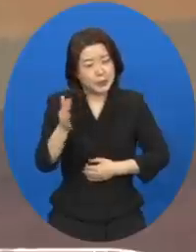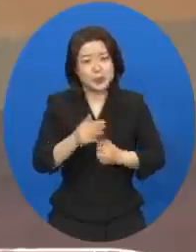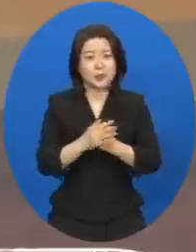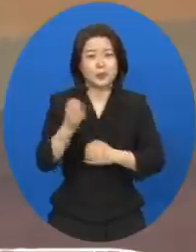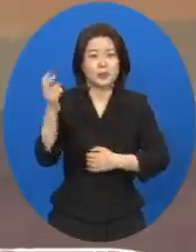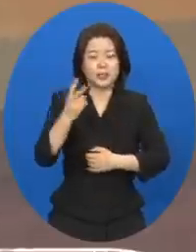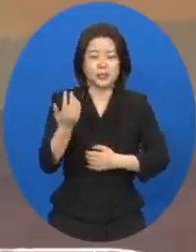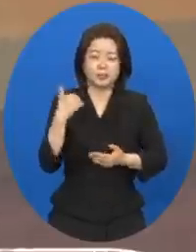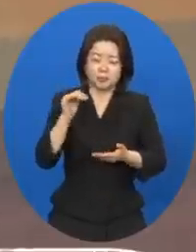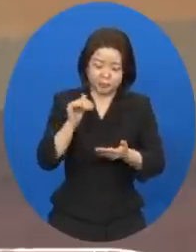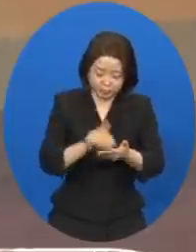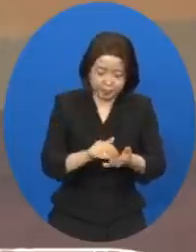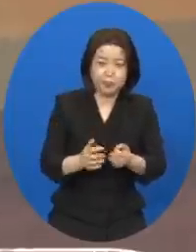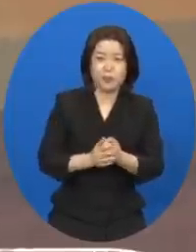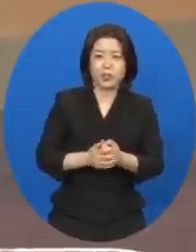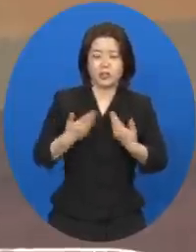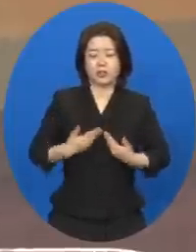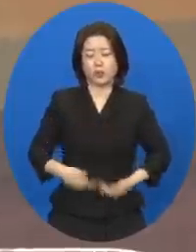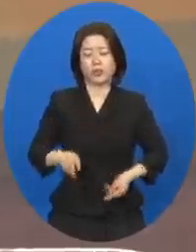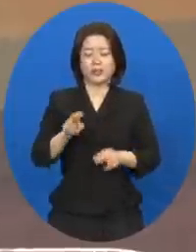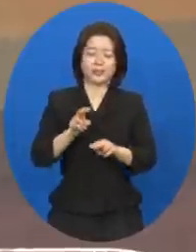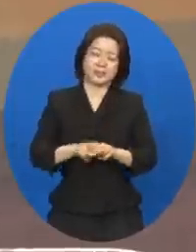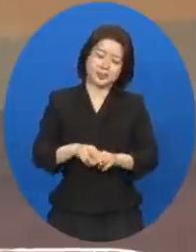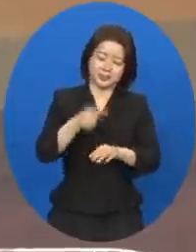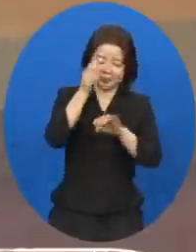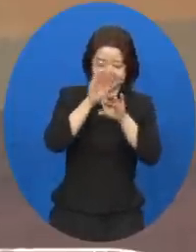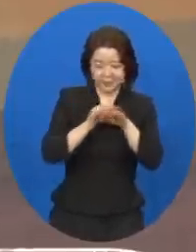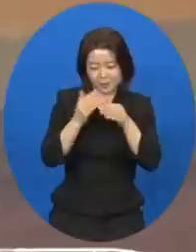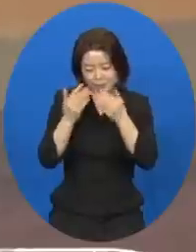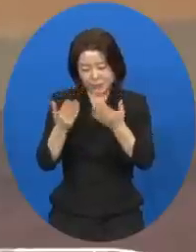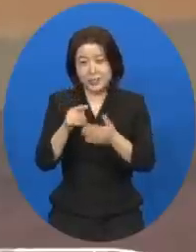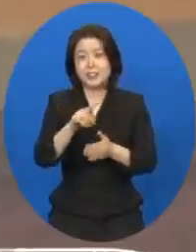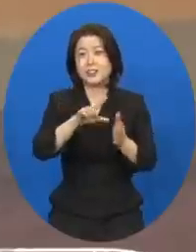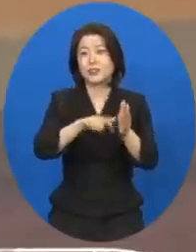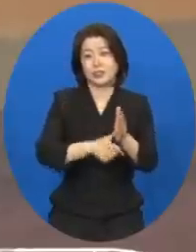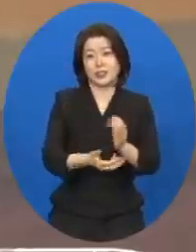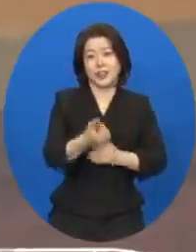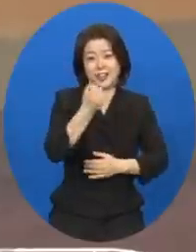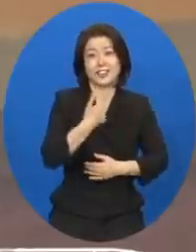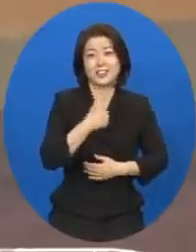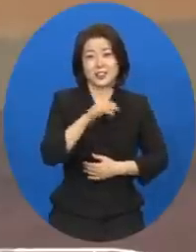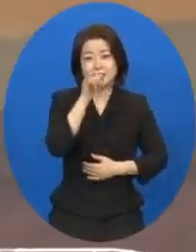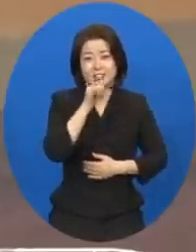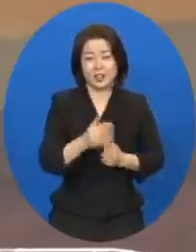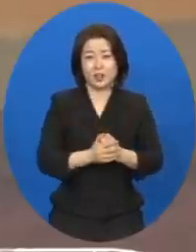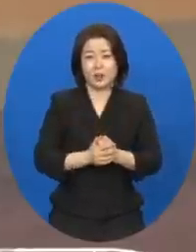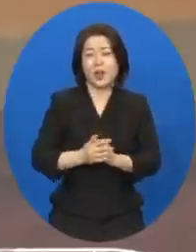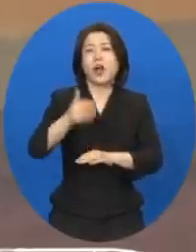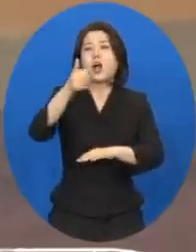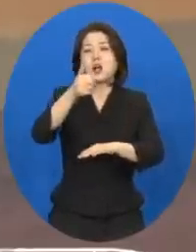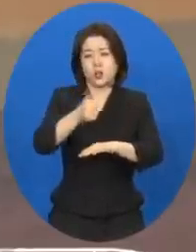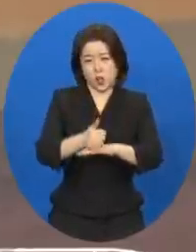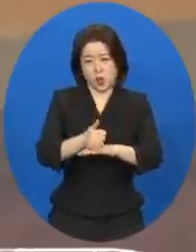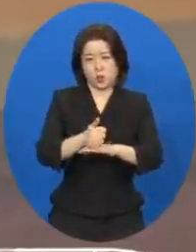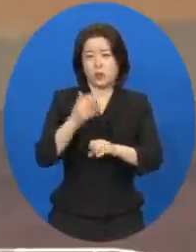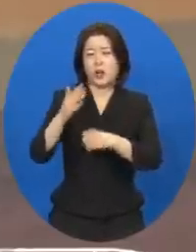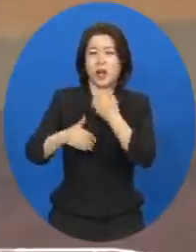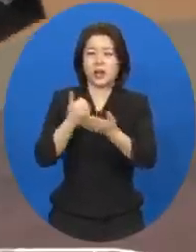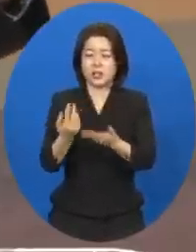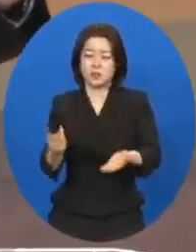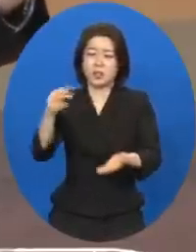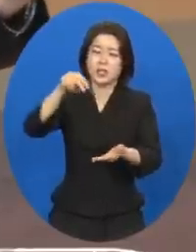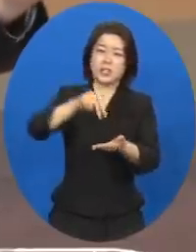다 옛날 저도 조용히 앉아서 그냥 예배하는 그런 시간을 가지기도 했지만, 결국 하나님이 그렇게